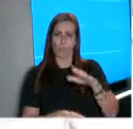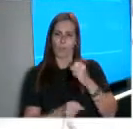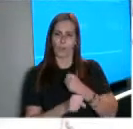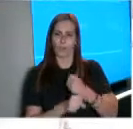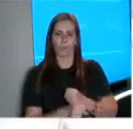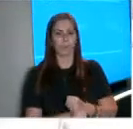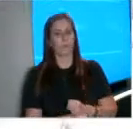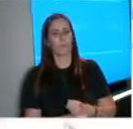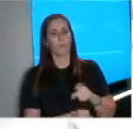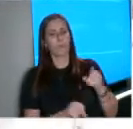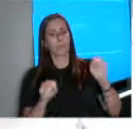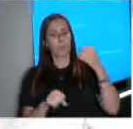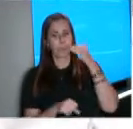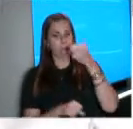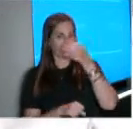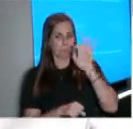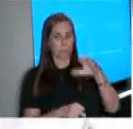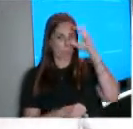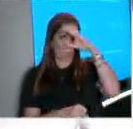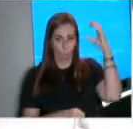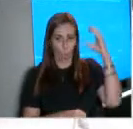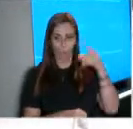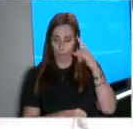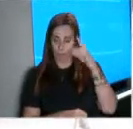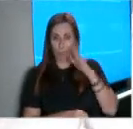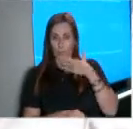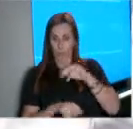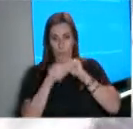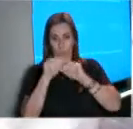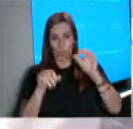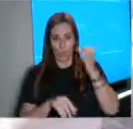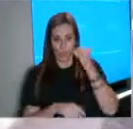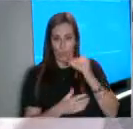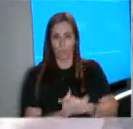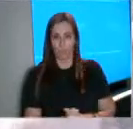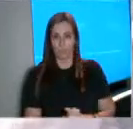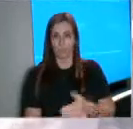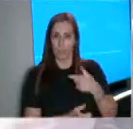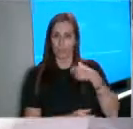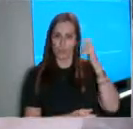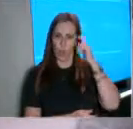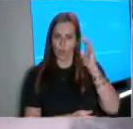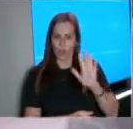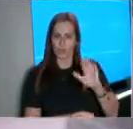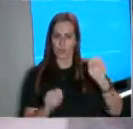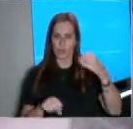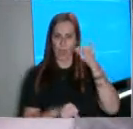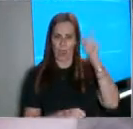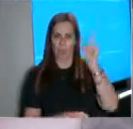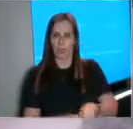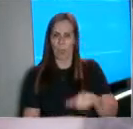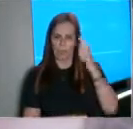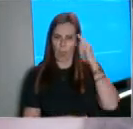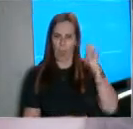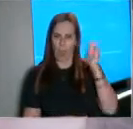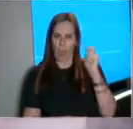עובד. יפה. טראמפ זנח את הקורדים. לדעתך ישראל יכולה לסמוך עליו? אני חושב שטראמפ בן אדם מאוד